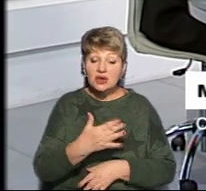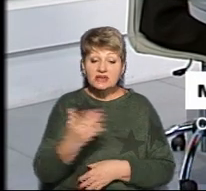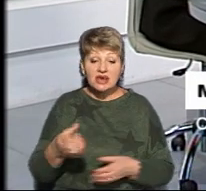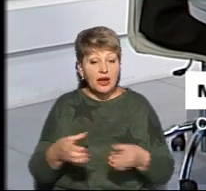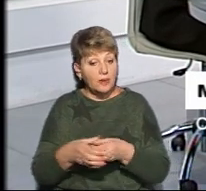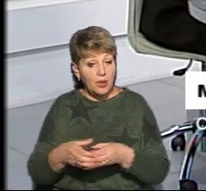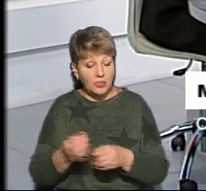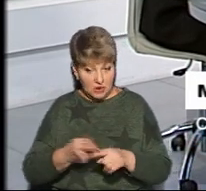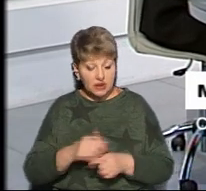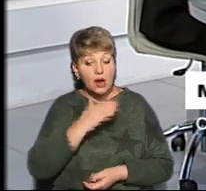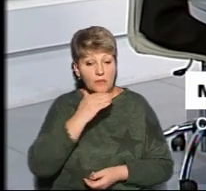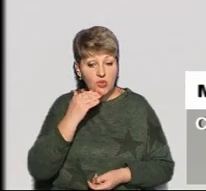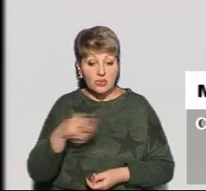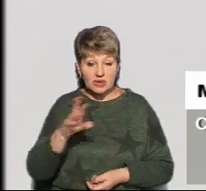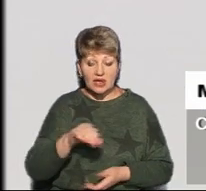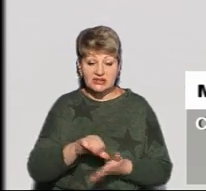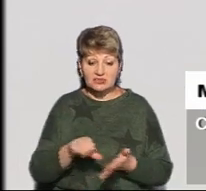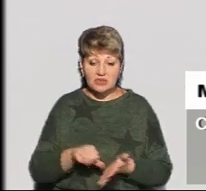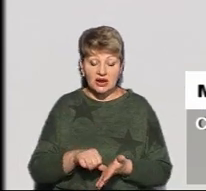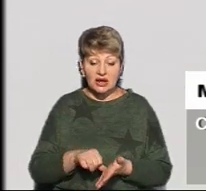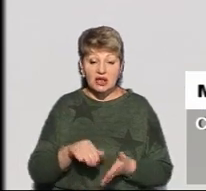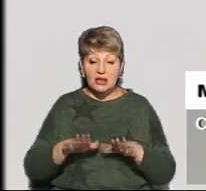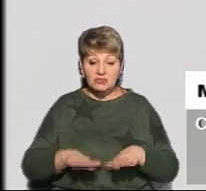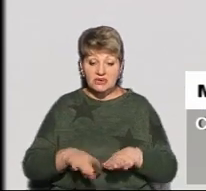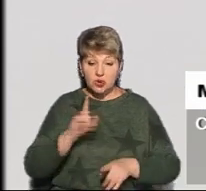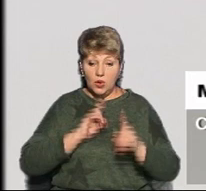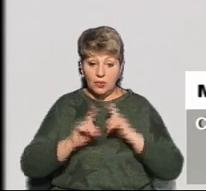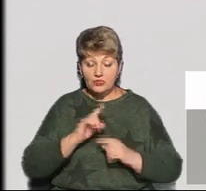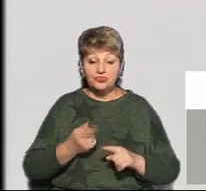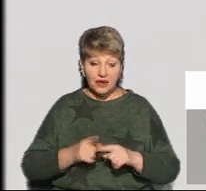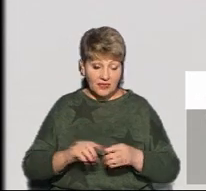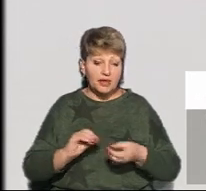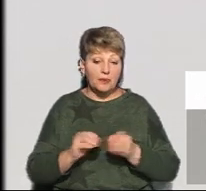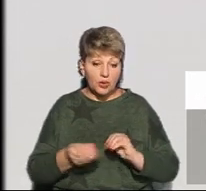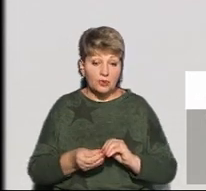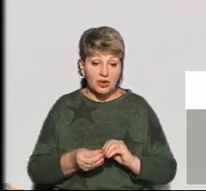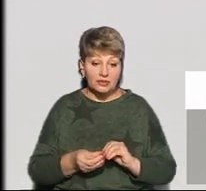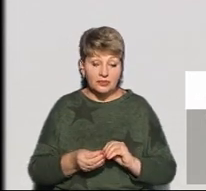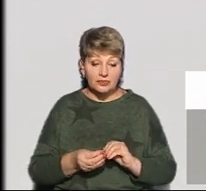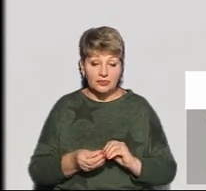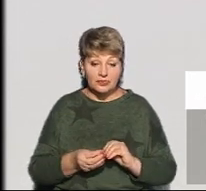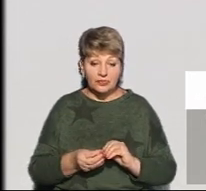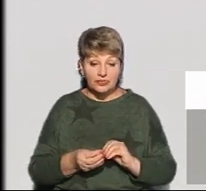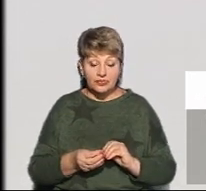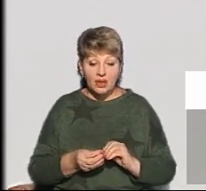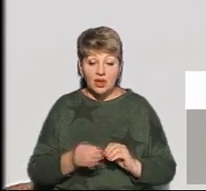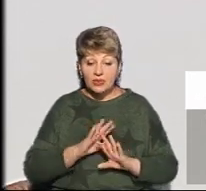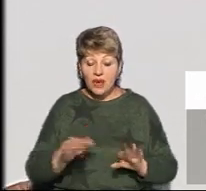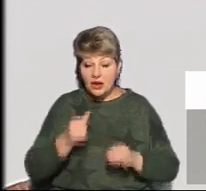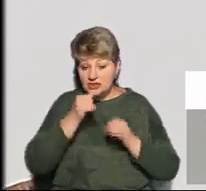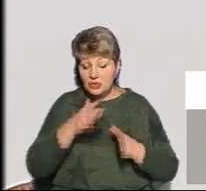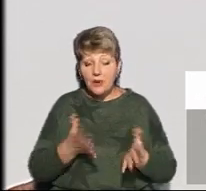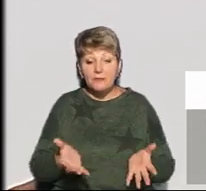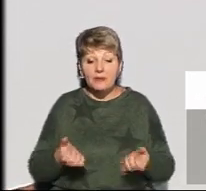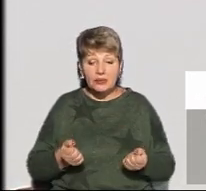партій чи не забагато для Смілянської міської ради? В тому та й проблема. Є традиційна проблема Смілянської міської ради – це нездатність